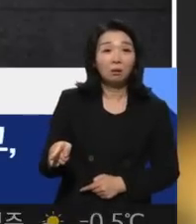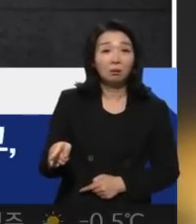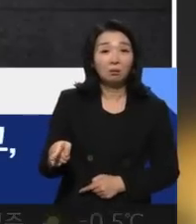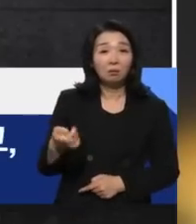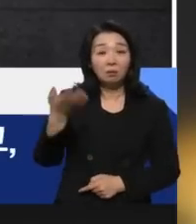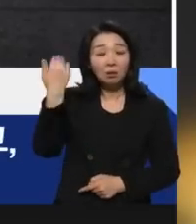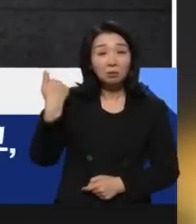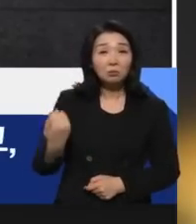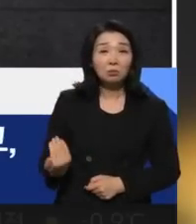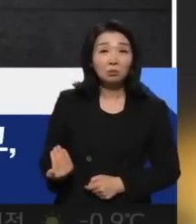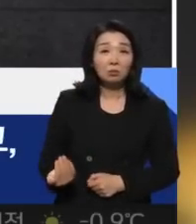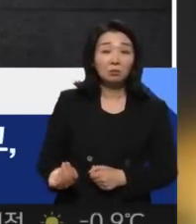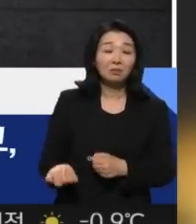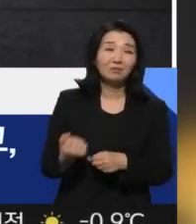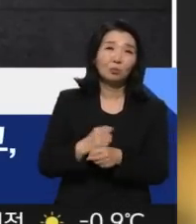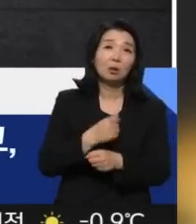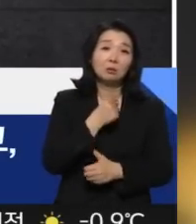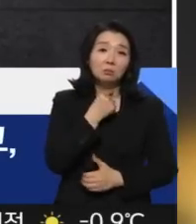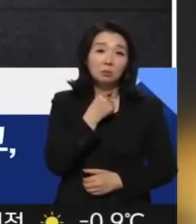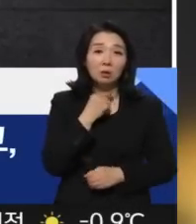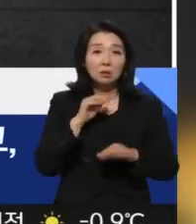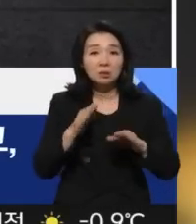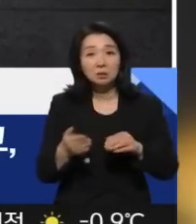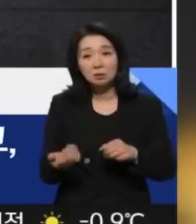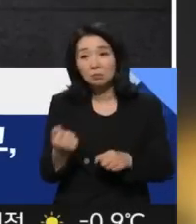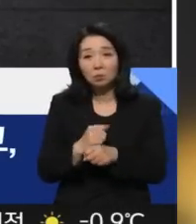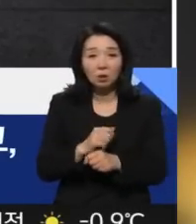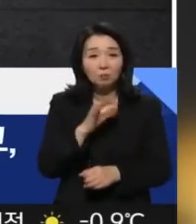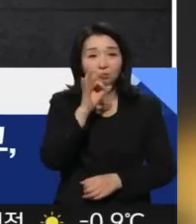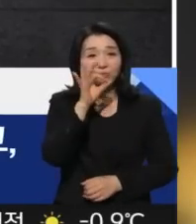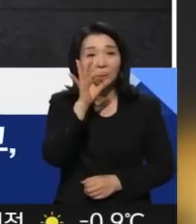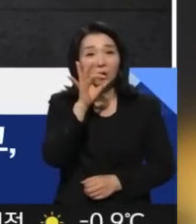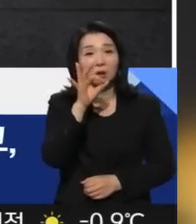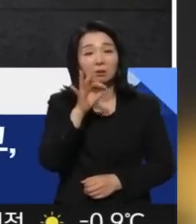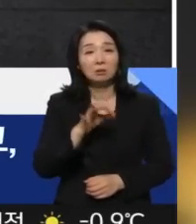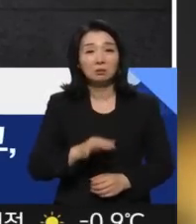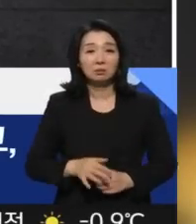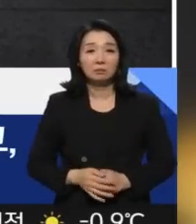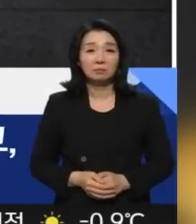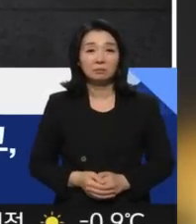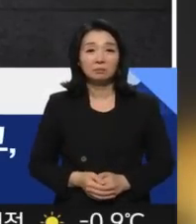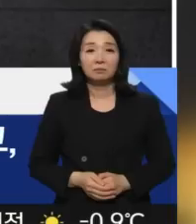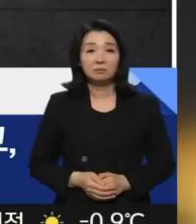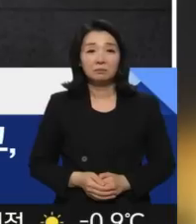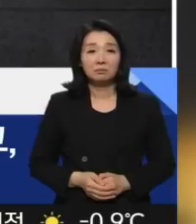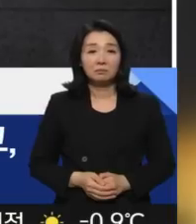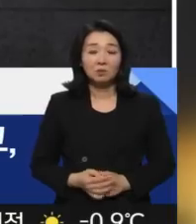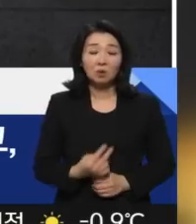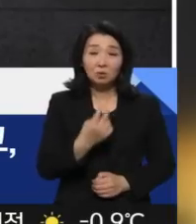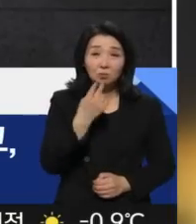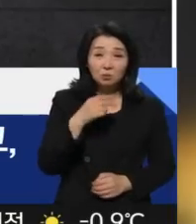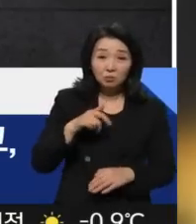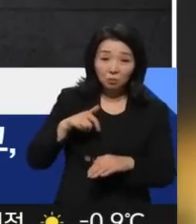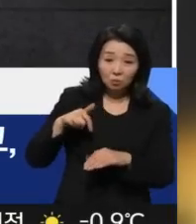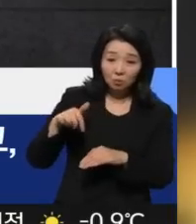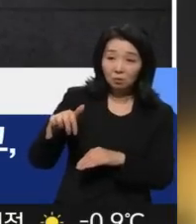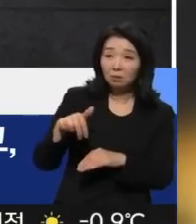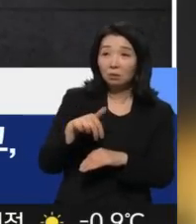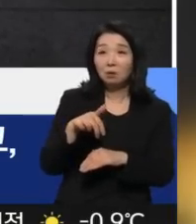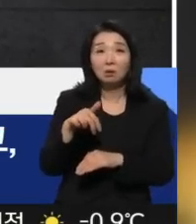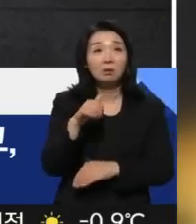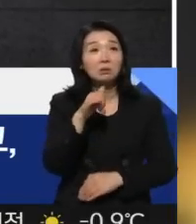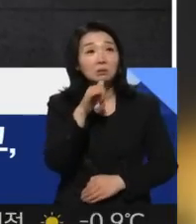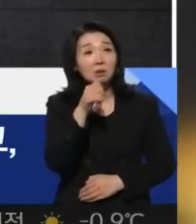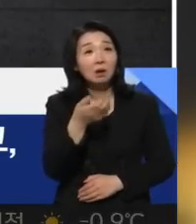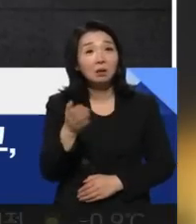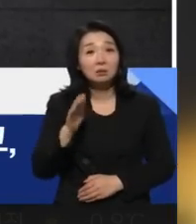돌아가고 싶은데 돌아갈 수가 없어요. 도저히 돌아갈 수가 없고 숨쉬고 걸어 다니고